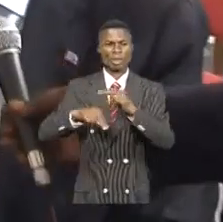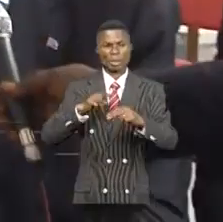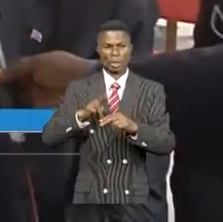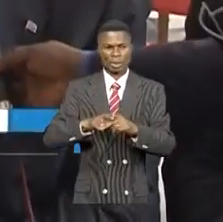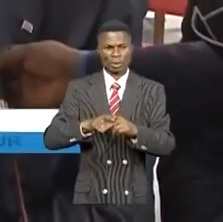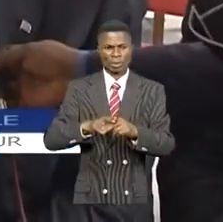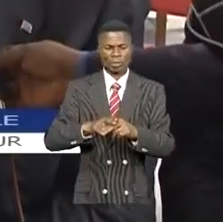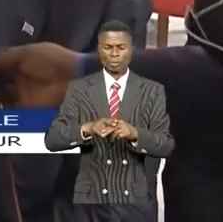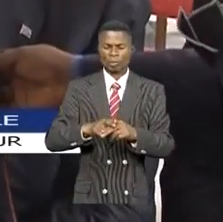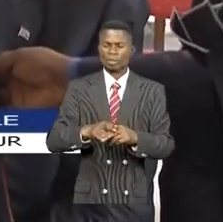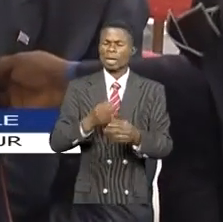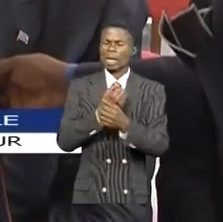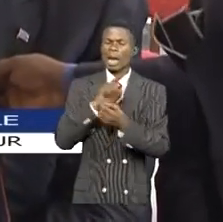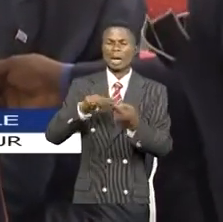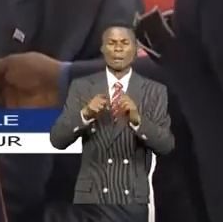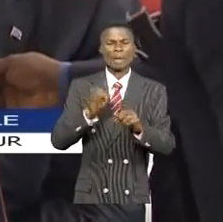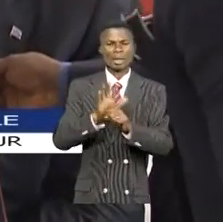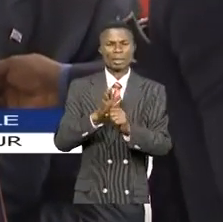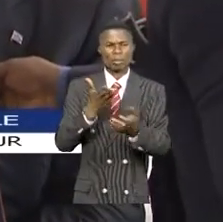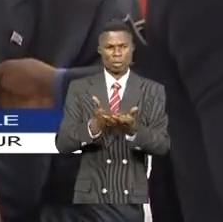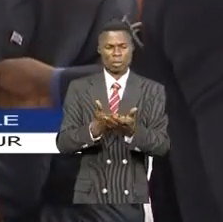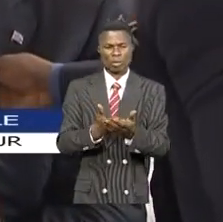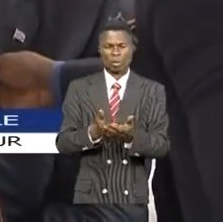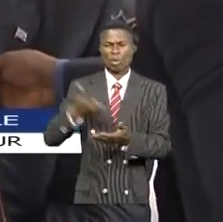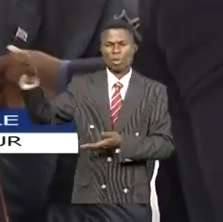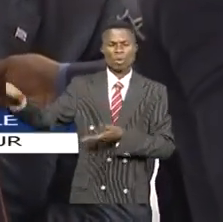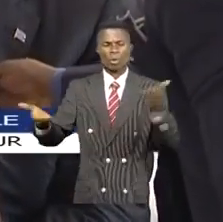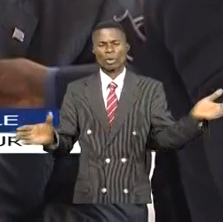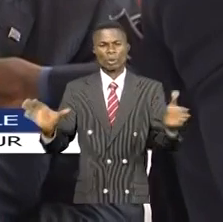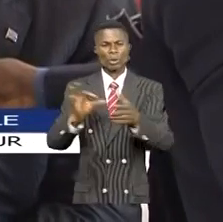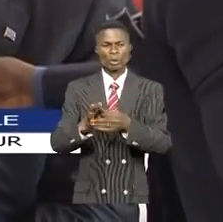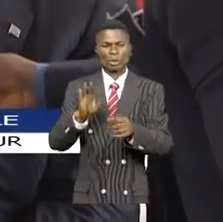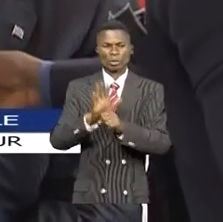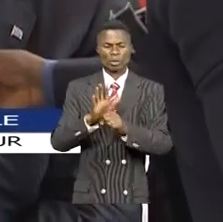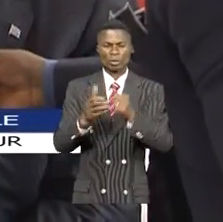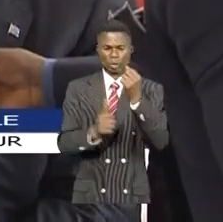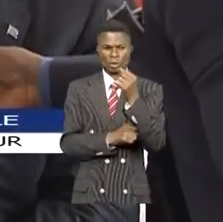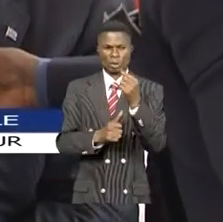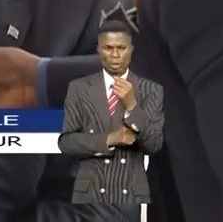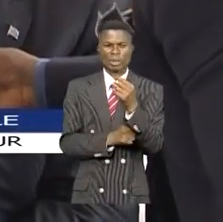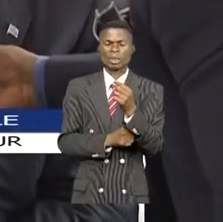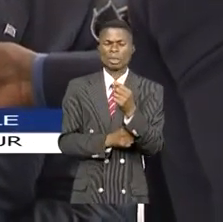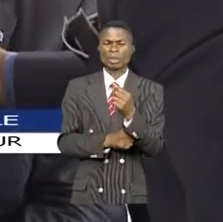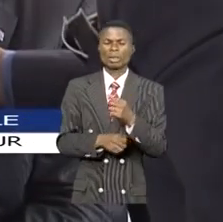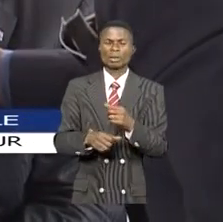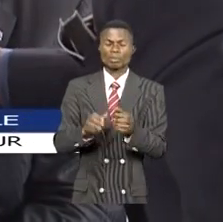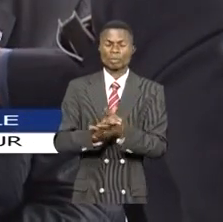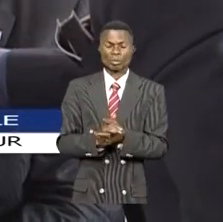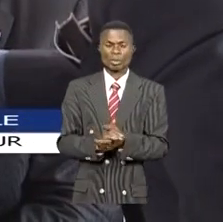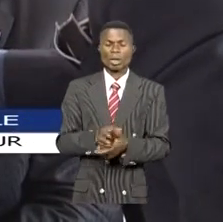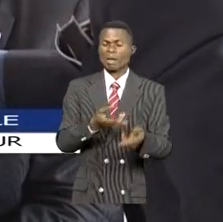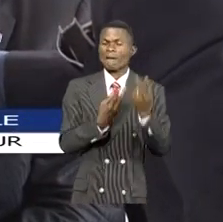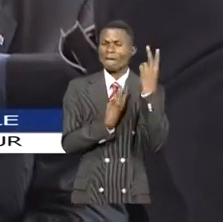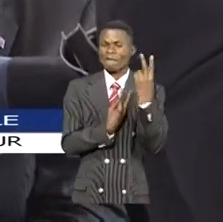loyal dans l'amitié, d'une grande rigueur et d'une simplicité incroyable. On